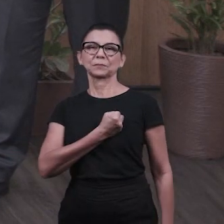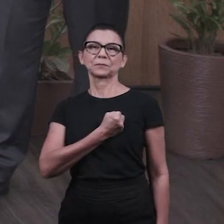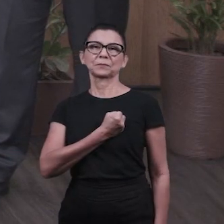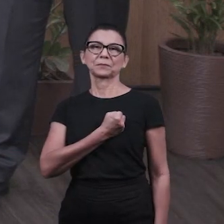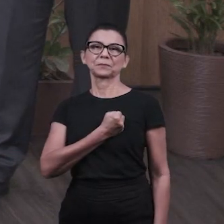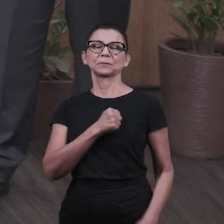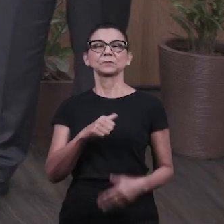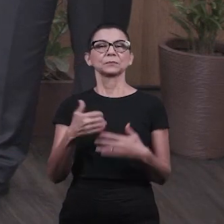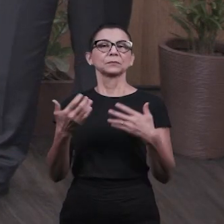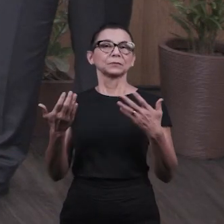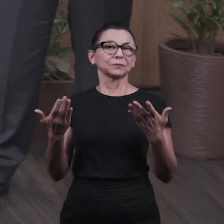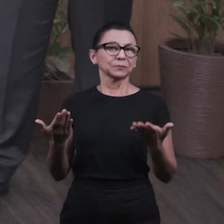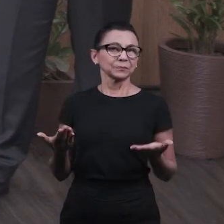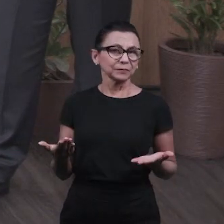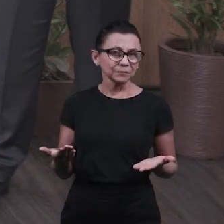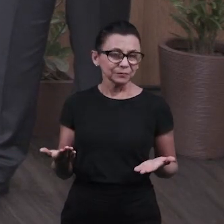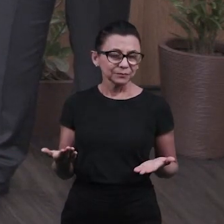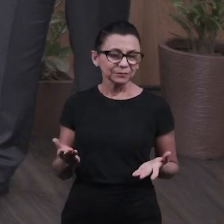Donc,